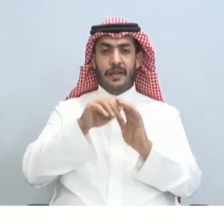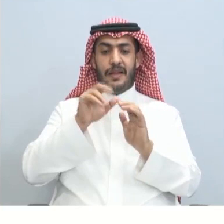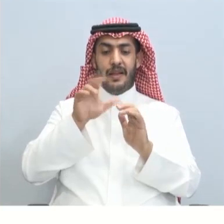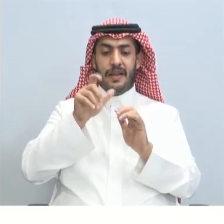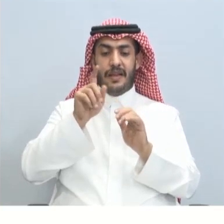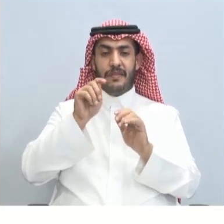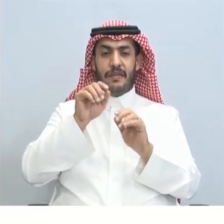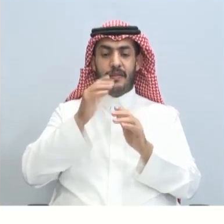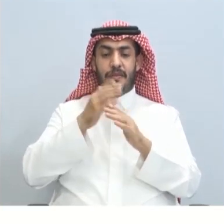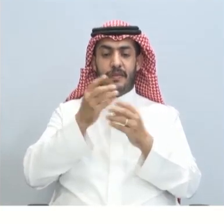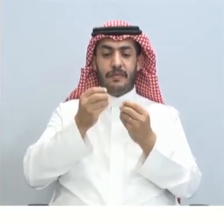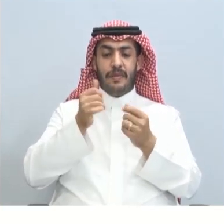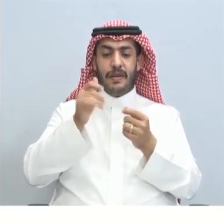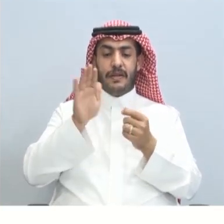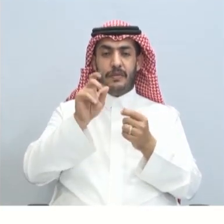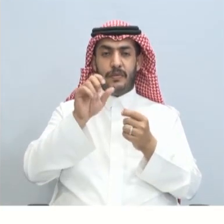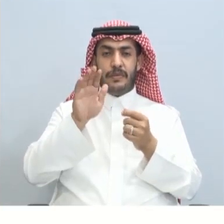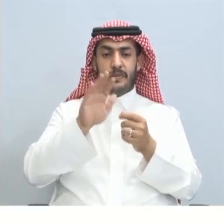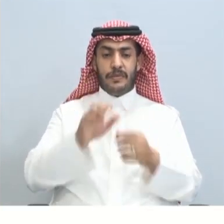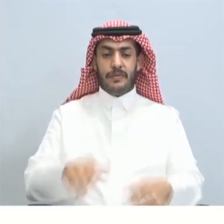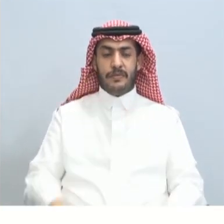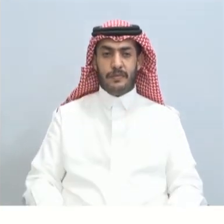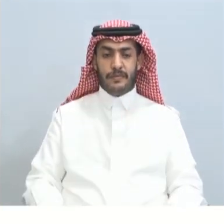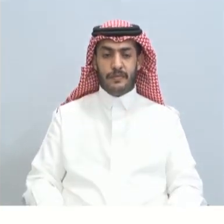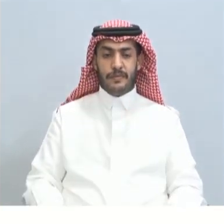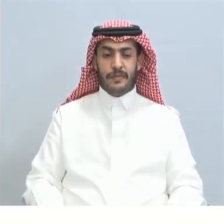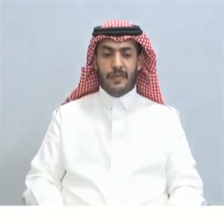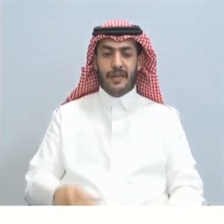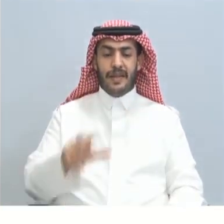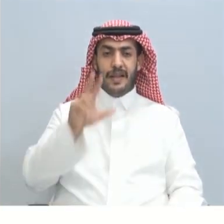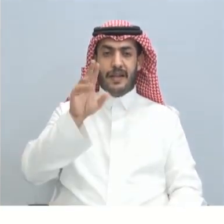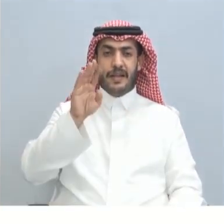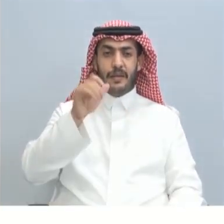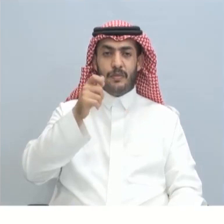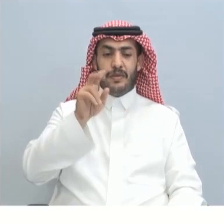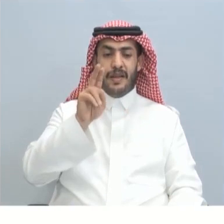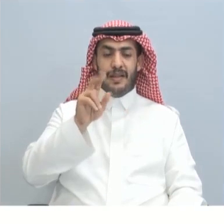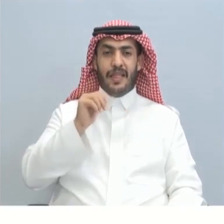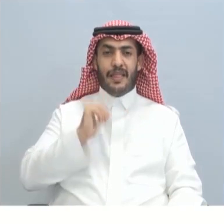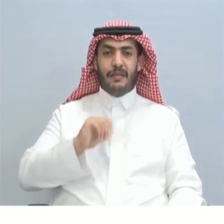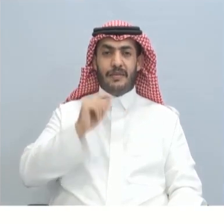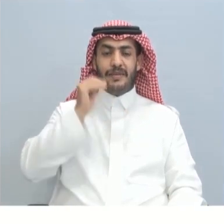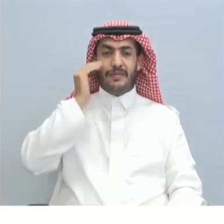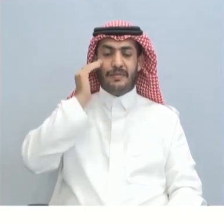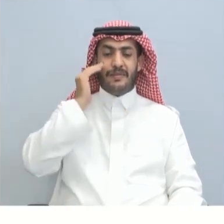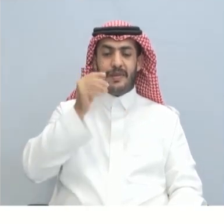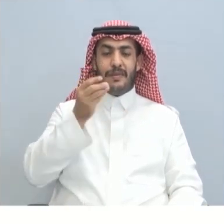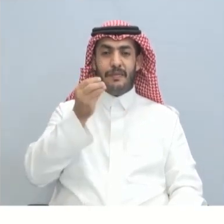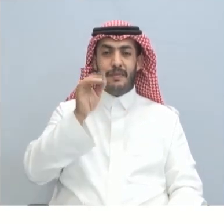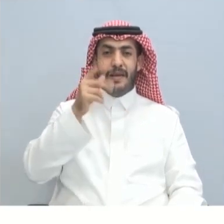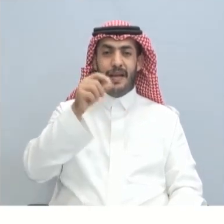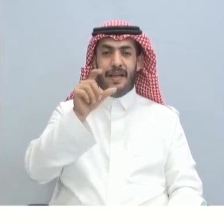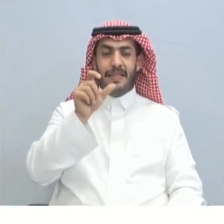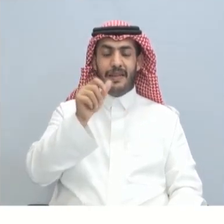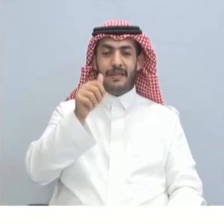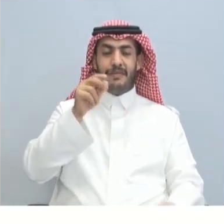الليفيه لمعدن الاسبستوس في الكربونات عزيزي الطالب عزيزتي الطالبه هي معادن